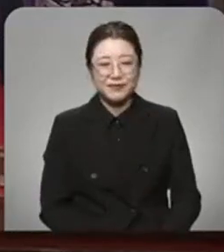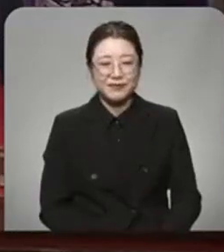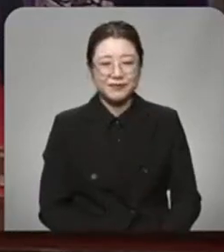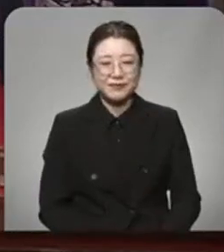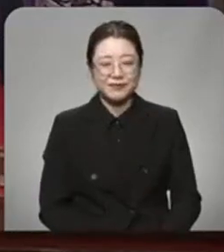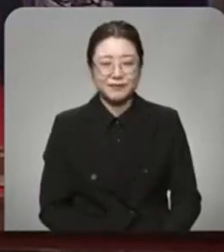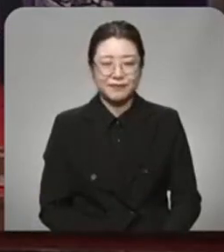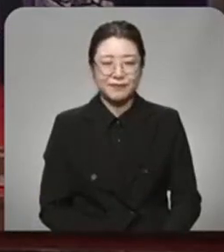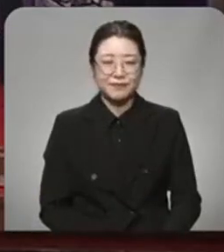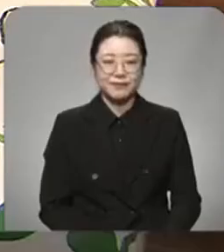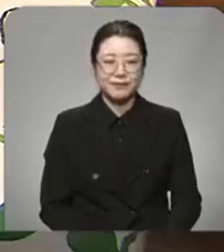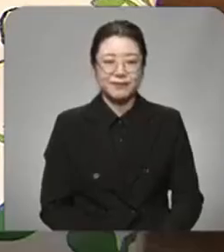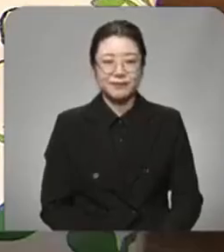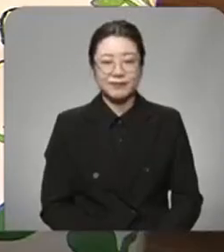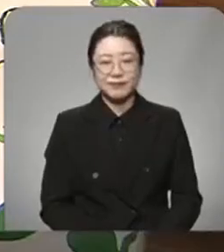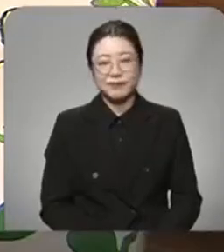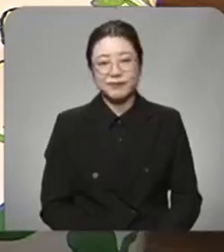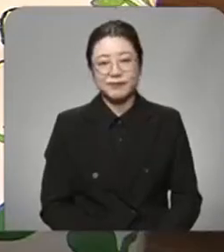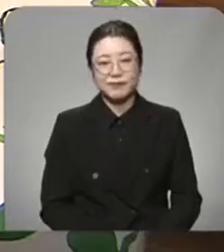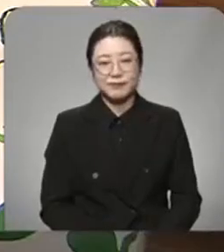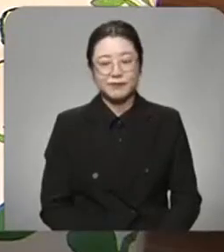보도합니다.